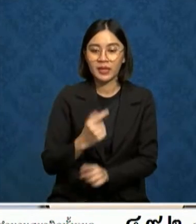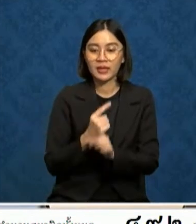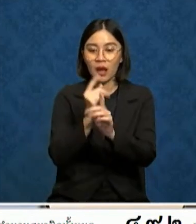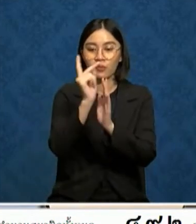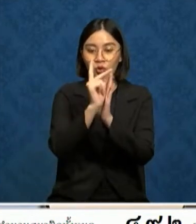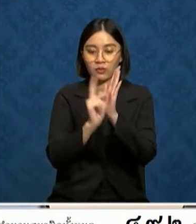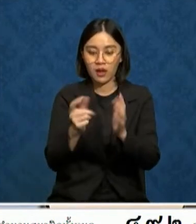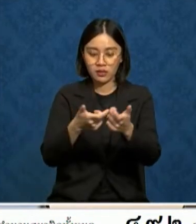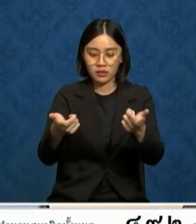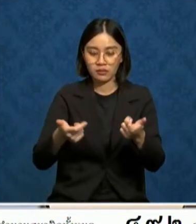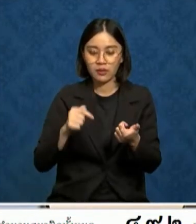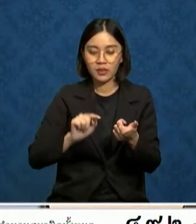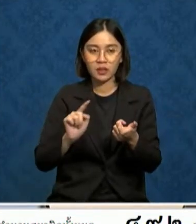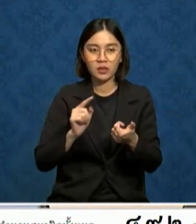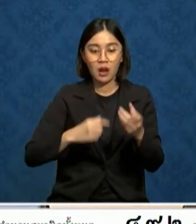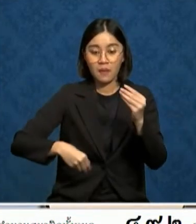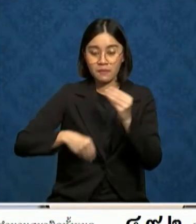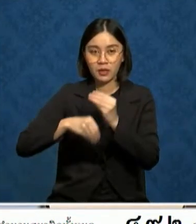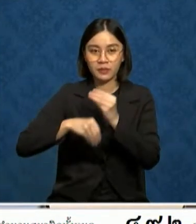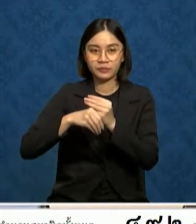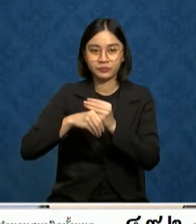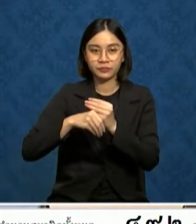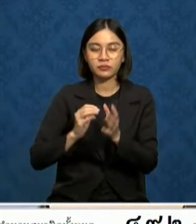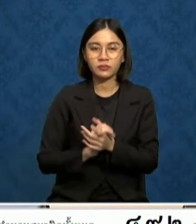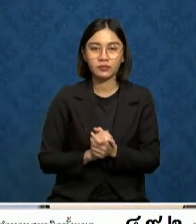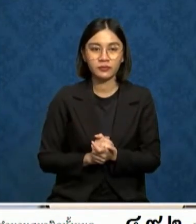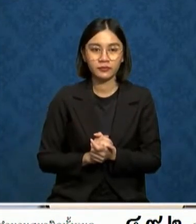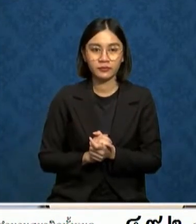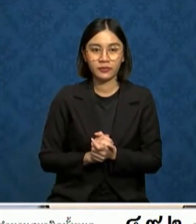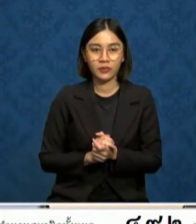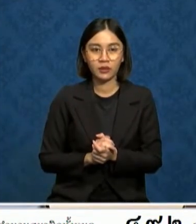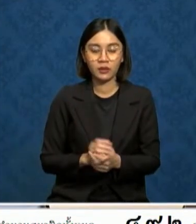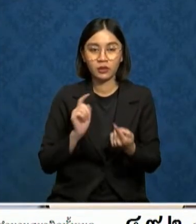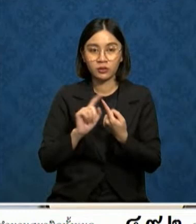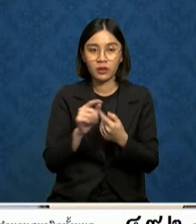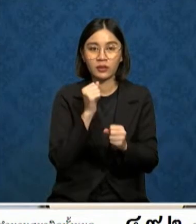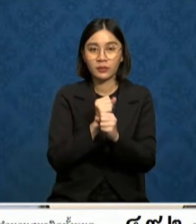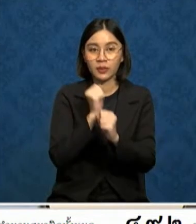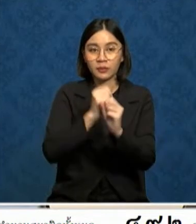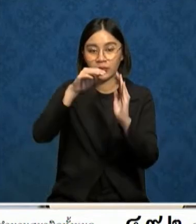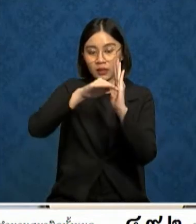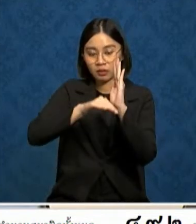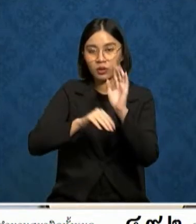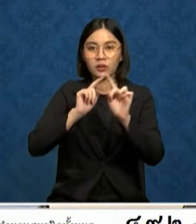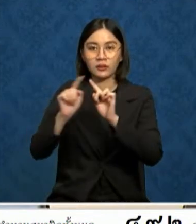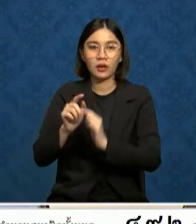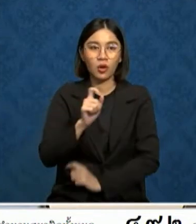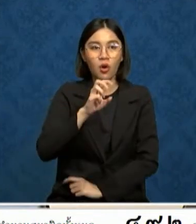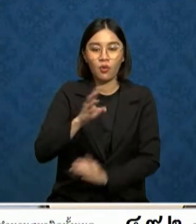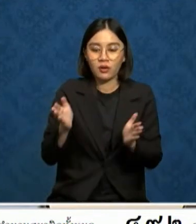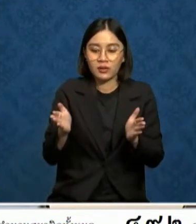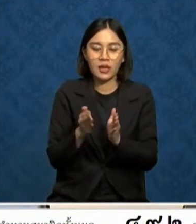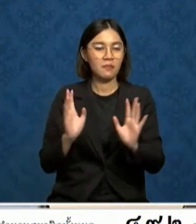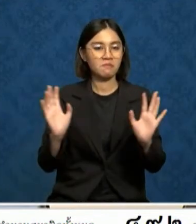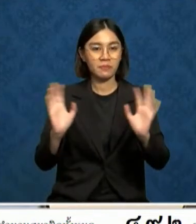หมายฉบับนี้การเพิ่มเข้าไปไม่ได้ทำให้การดำเนินการของวว.แคบลงนะ